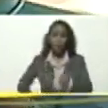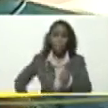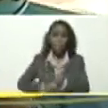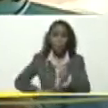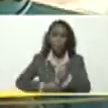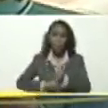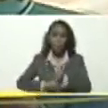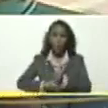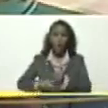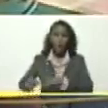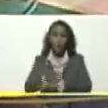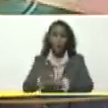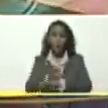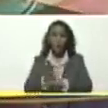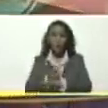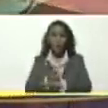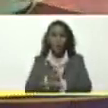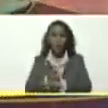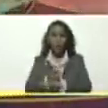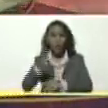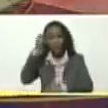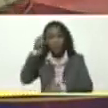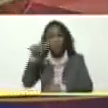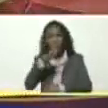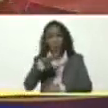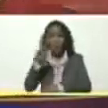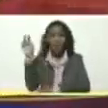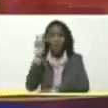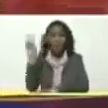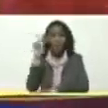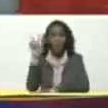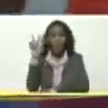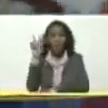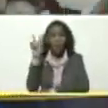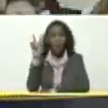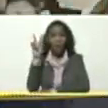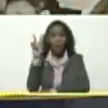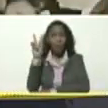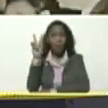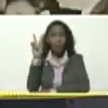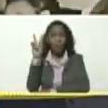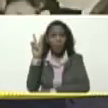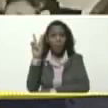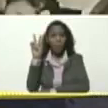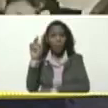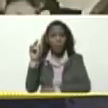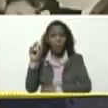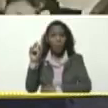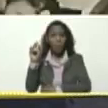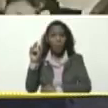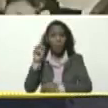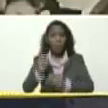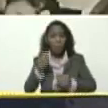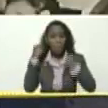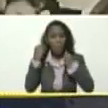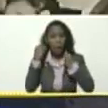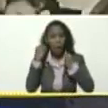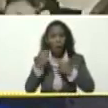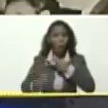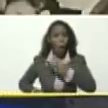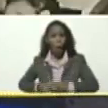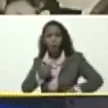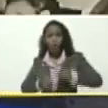hacia el gobierno y el pueblo de Venezuela en la construcción